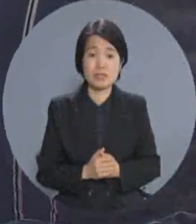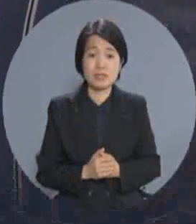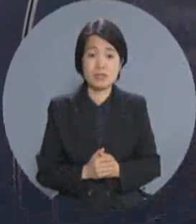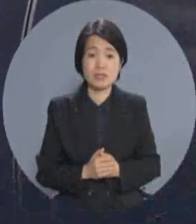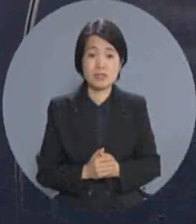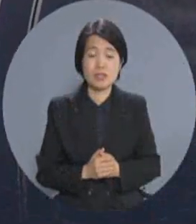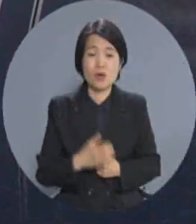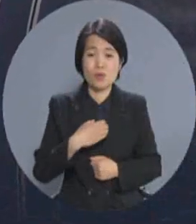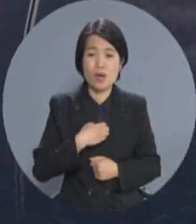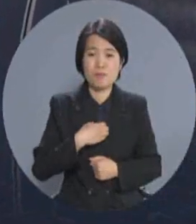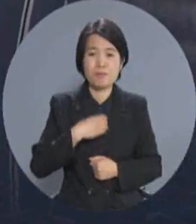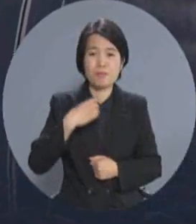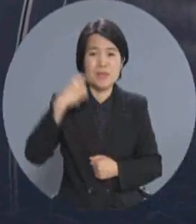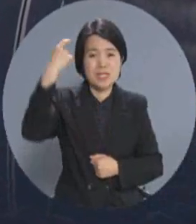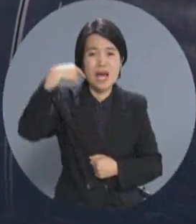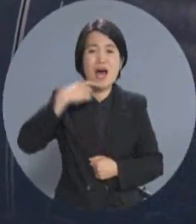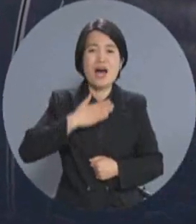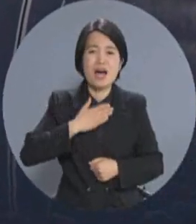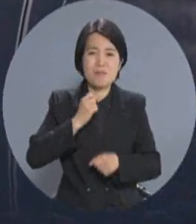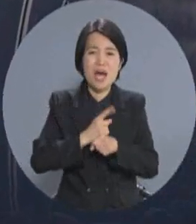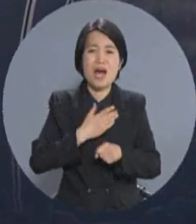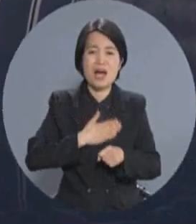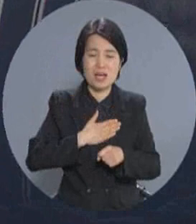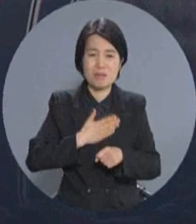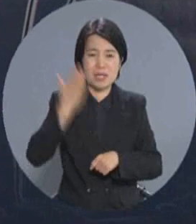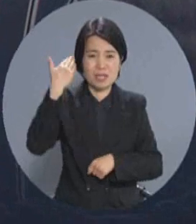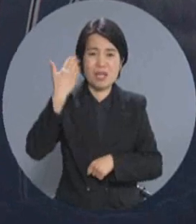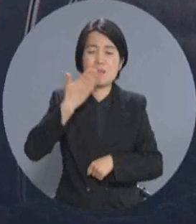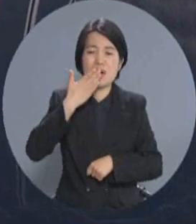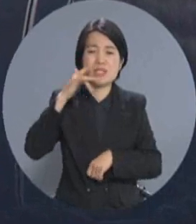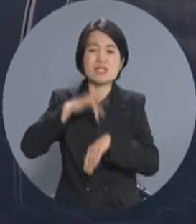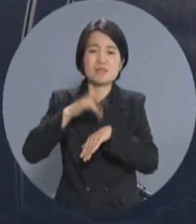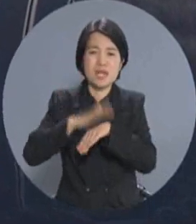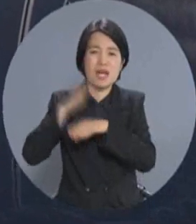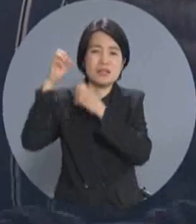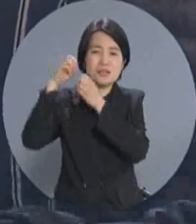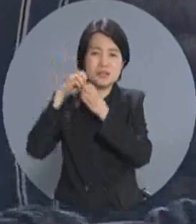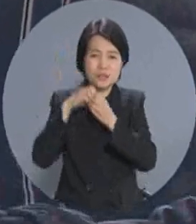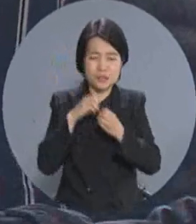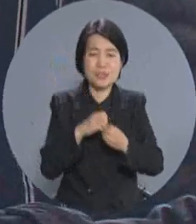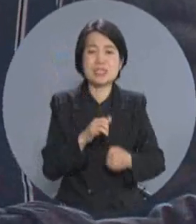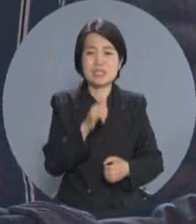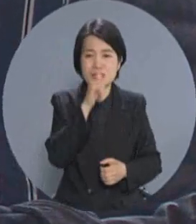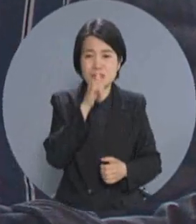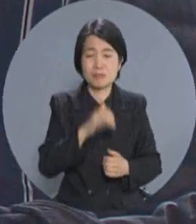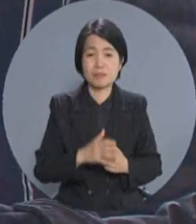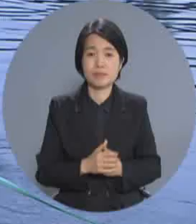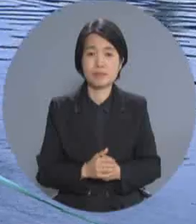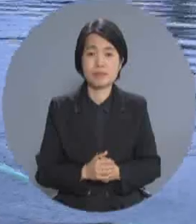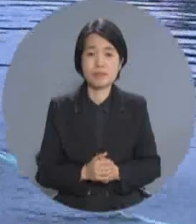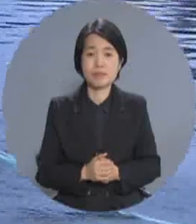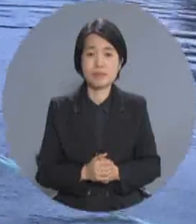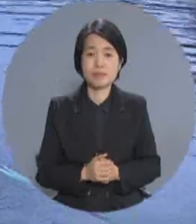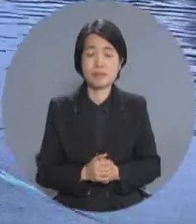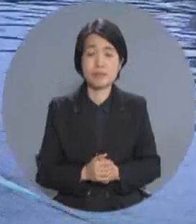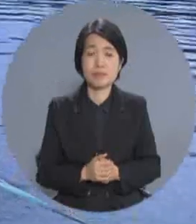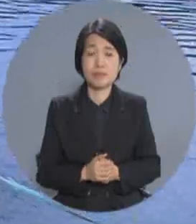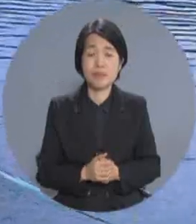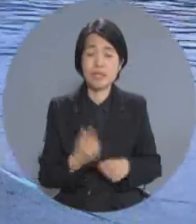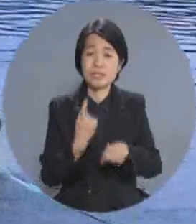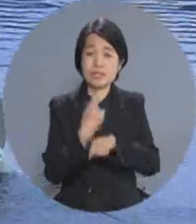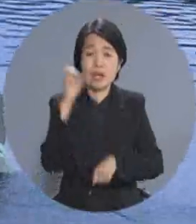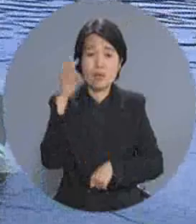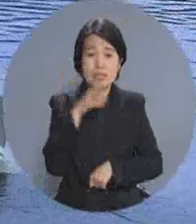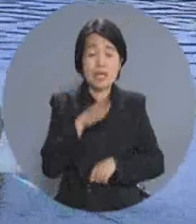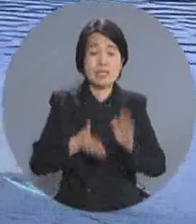하다고 느끼면서도 옛날부터 먹던 습관이 있어 가지고이 때문에